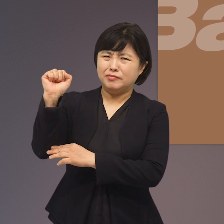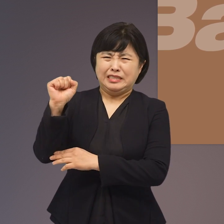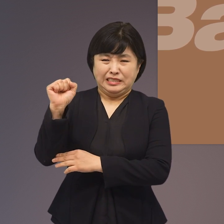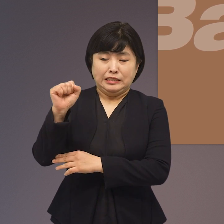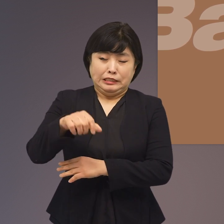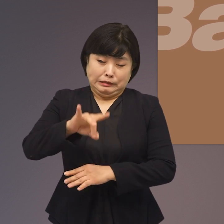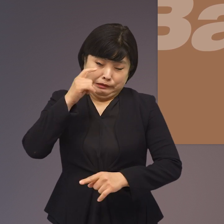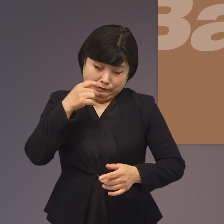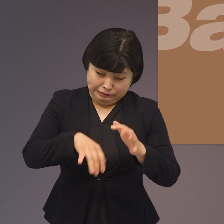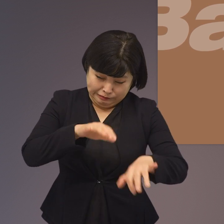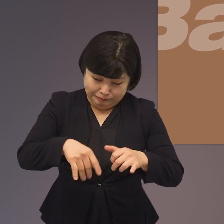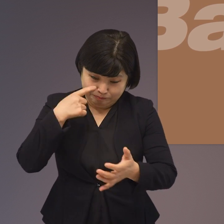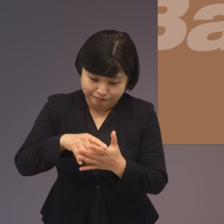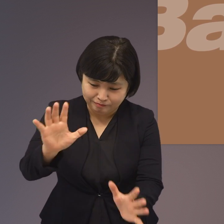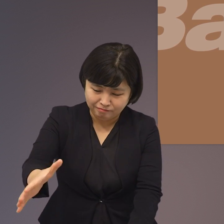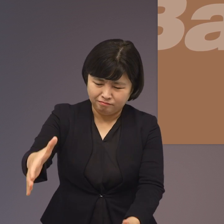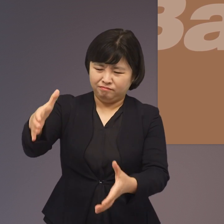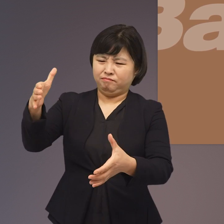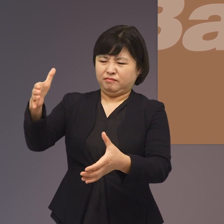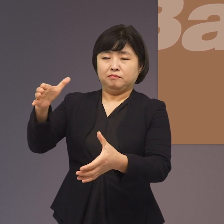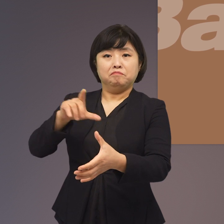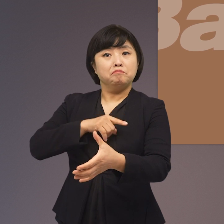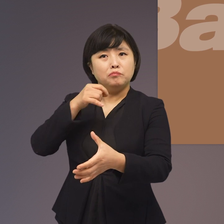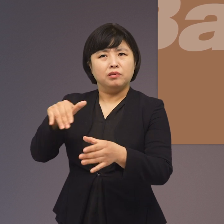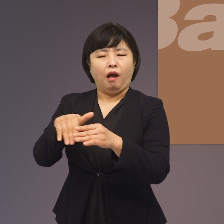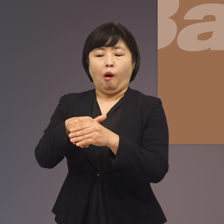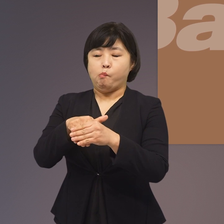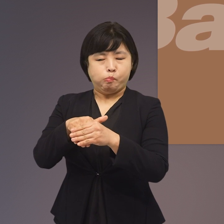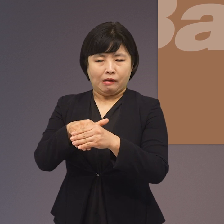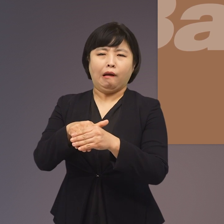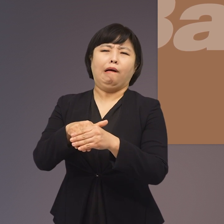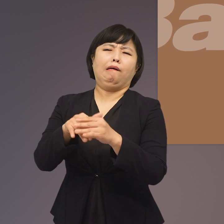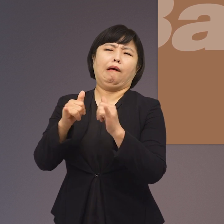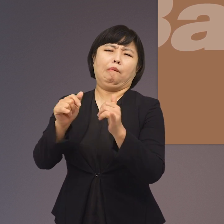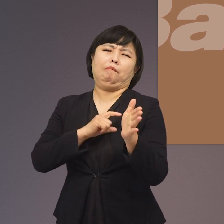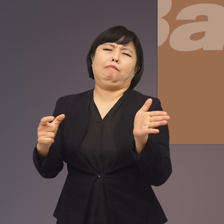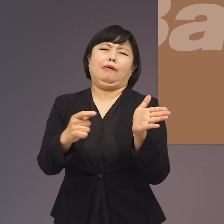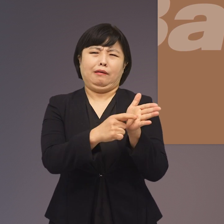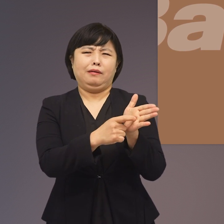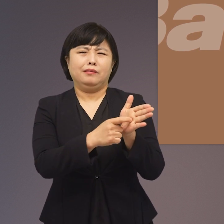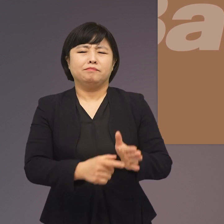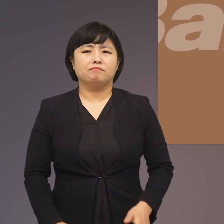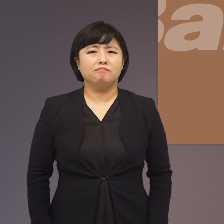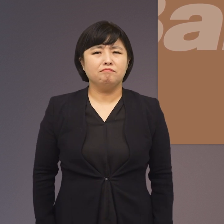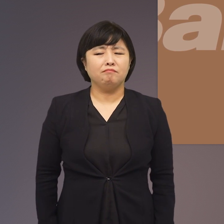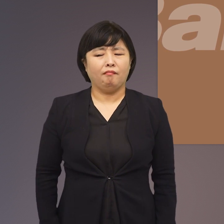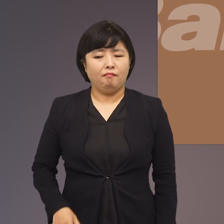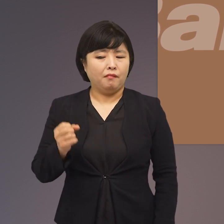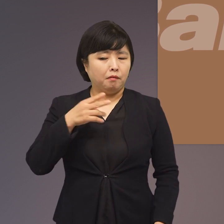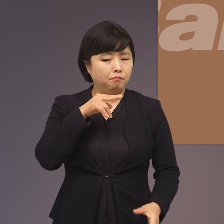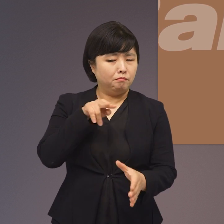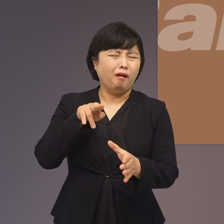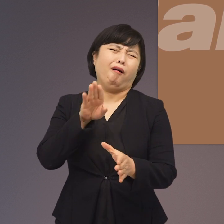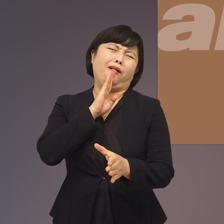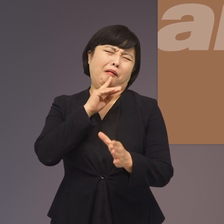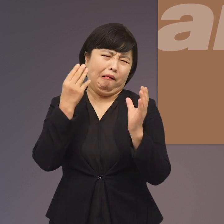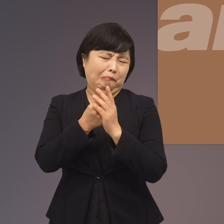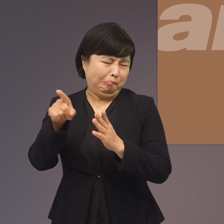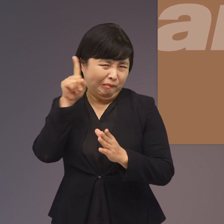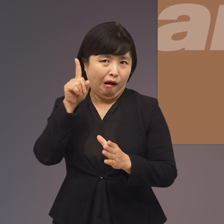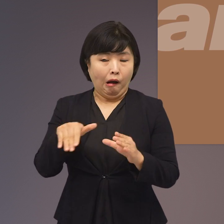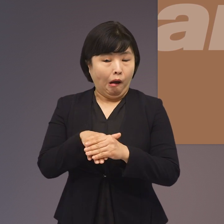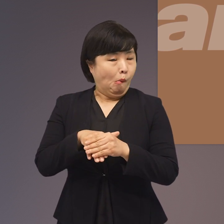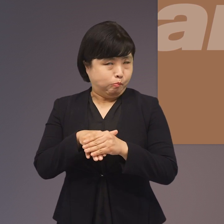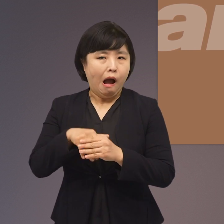야만인이라는 이름이 붙었었죠. 얼핏 보면 야만인 같아 보이기도 해요. 왜냐하면 보통의 로마 사람들의